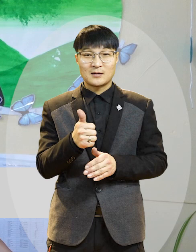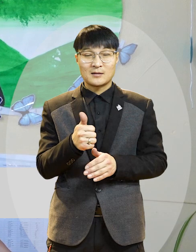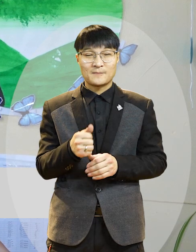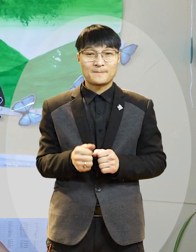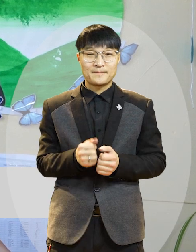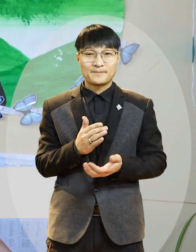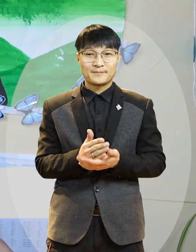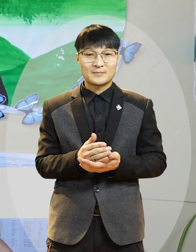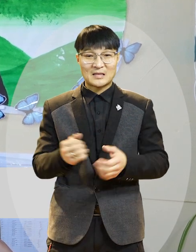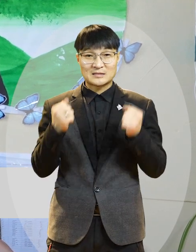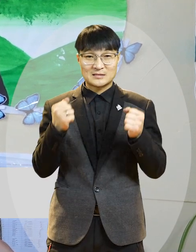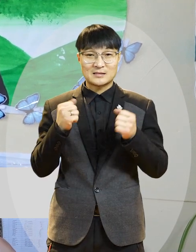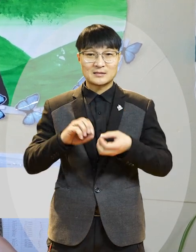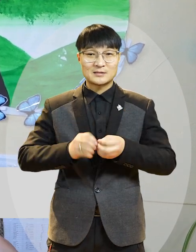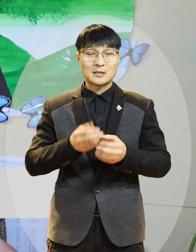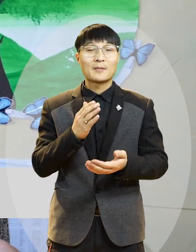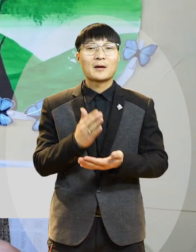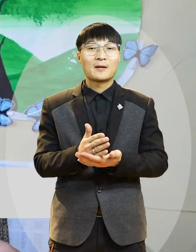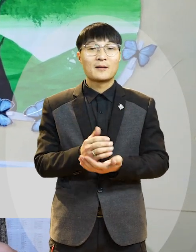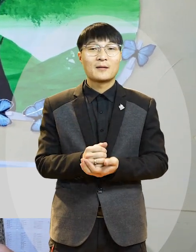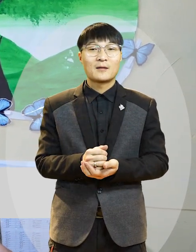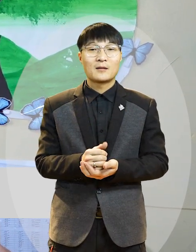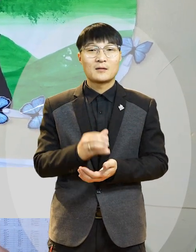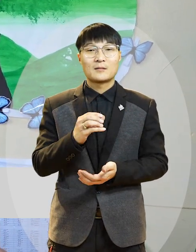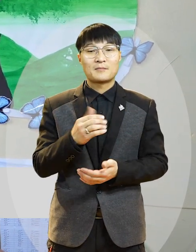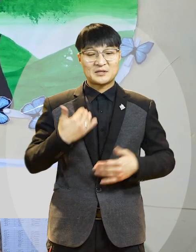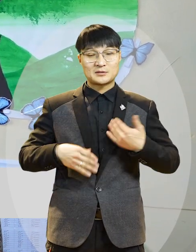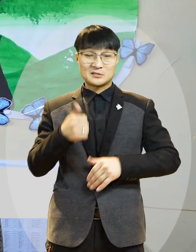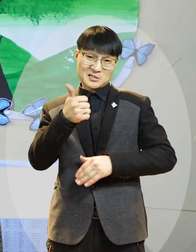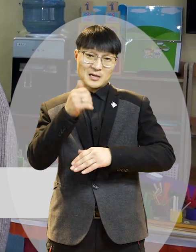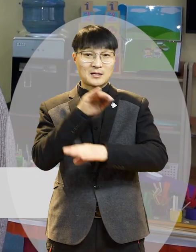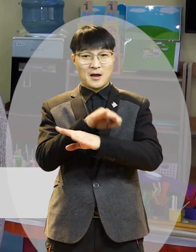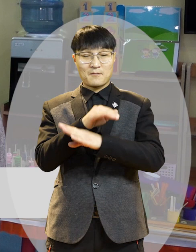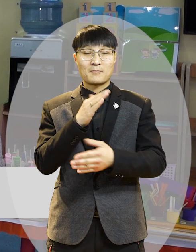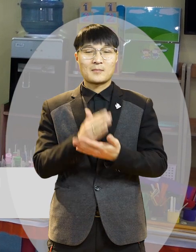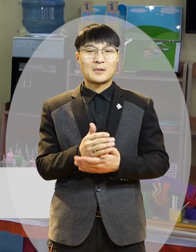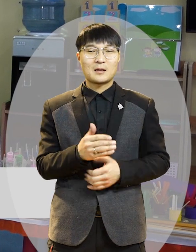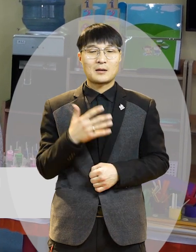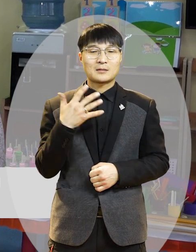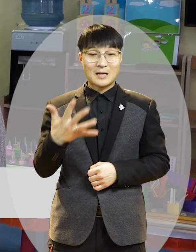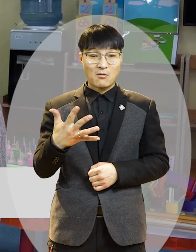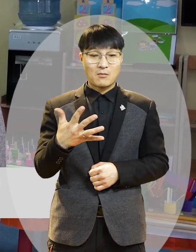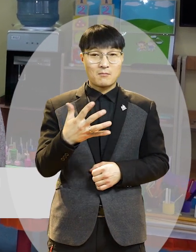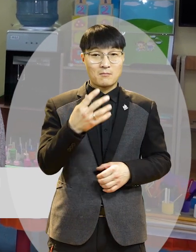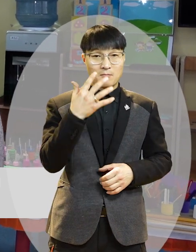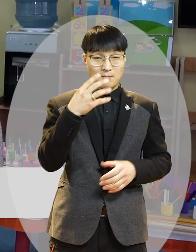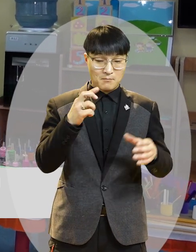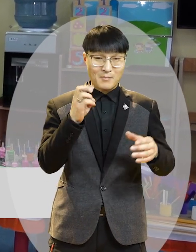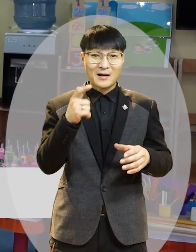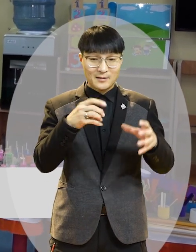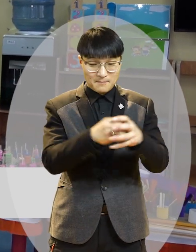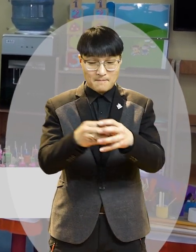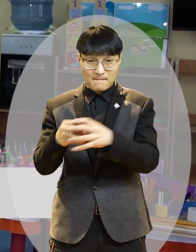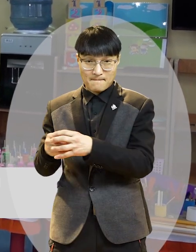Дасгал гимнастик хийж байна. Сургалт ер нь дайггүй хийж байна л гэж бодож байна. Таван чиглэлээр ингээд баг болж хуваасан юм байна. Тэгээ